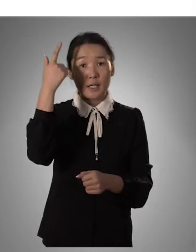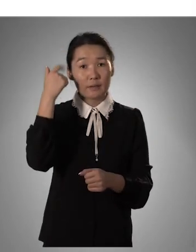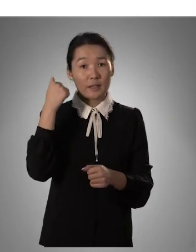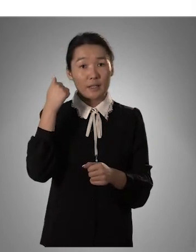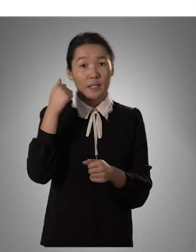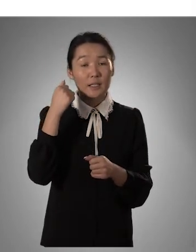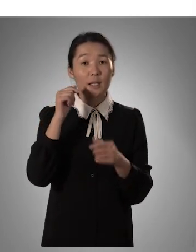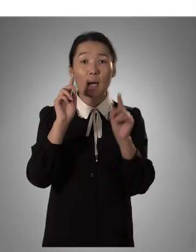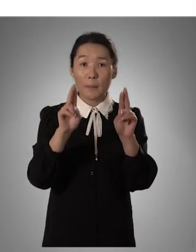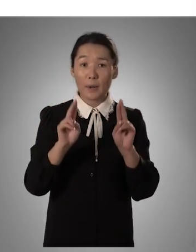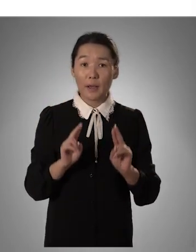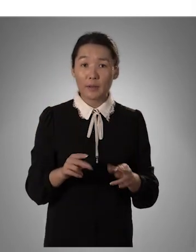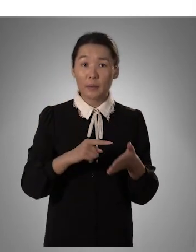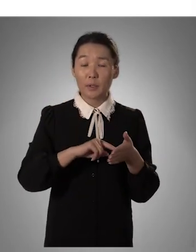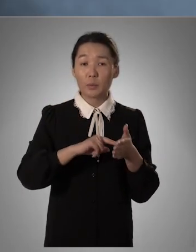пунктуации